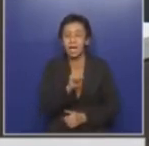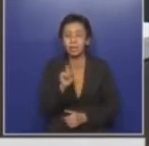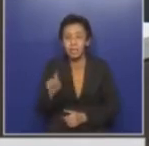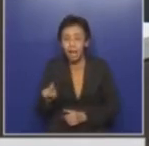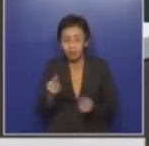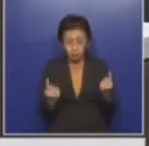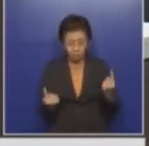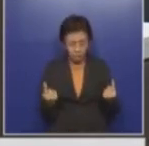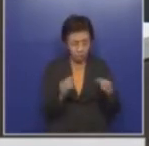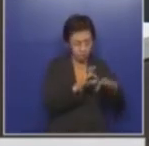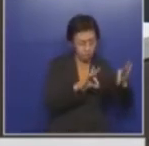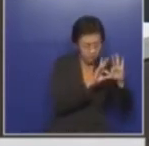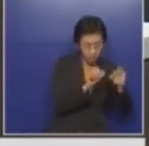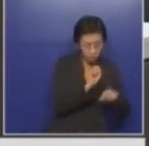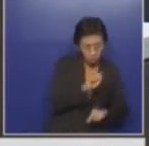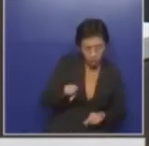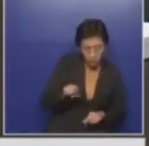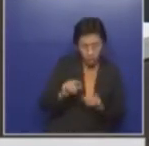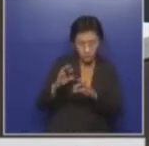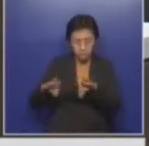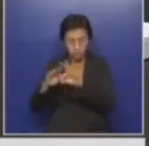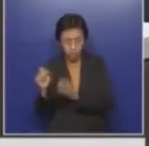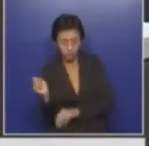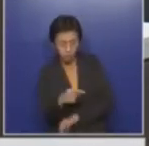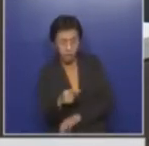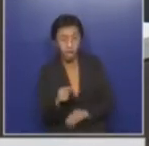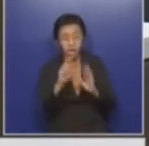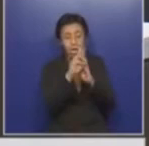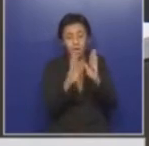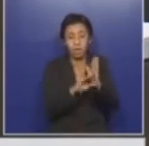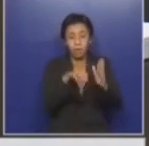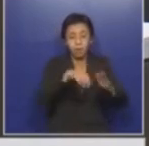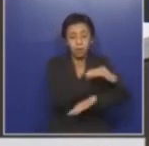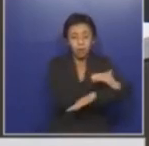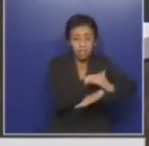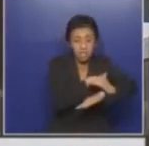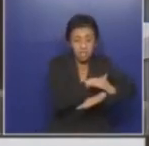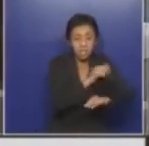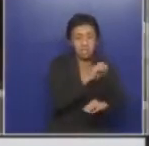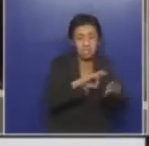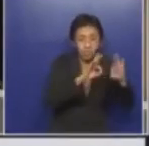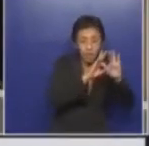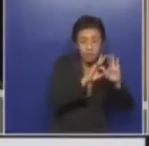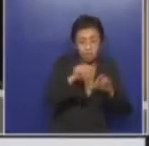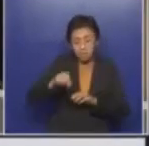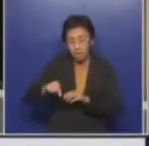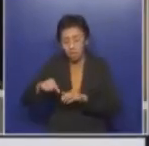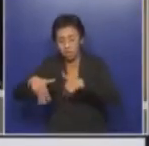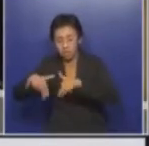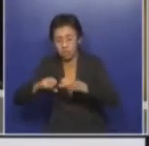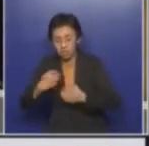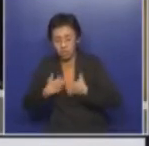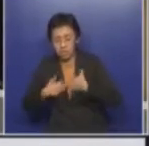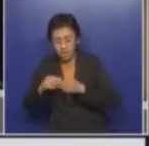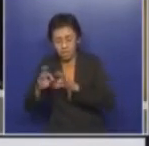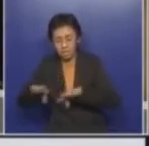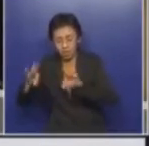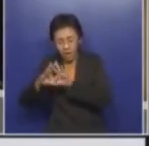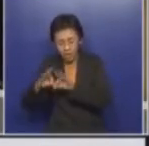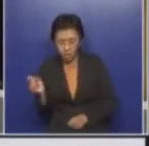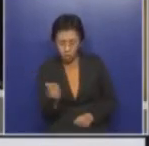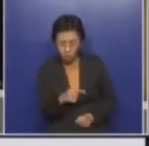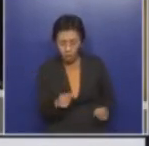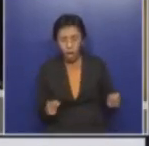คัญกว่ากันครับระเบียบกรมบัญชีกลางสำคัญกว่าหรือความเดือดร้อนทุกข์ยากของประชาชนสำคัญกว่าครับท่านประธานตรงนี้เป็นสิ่ง